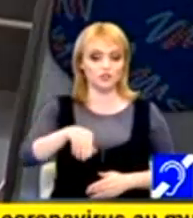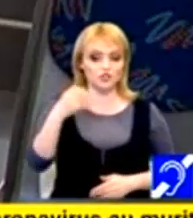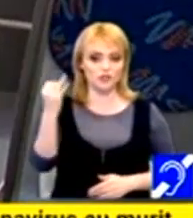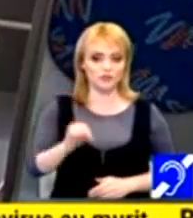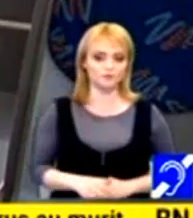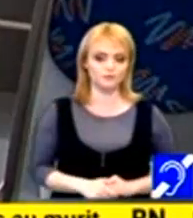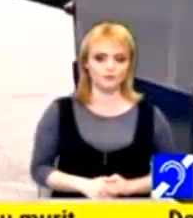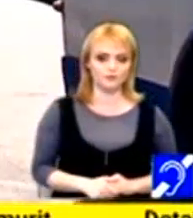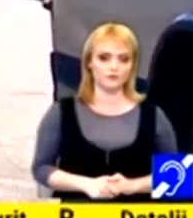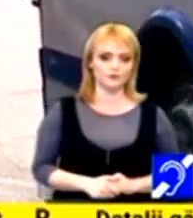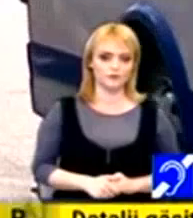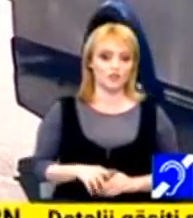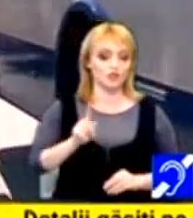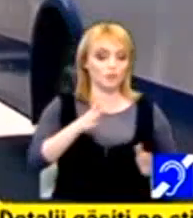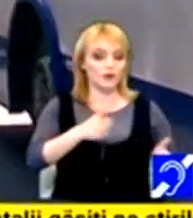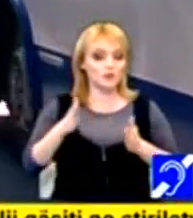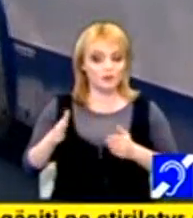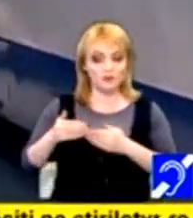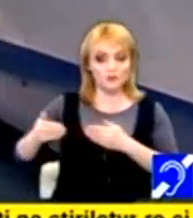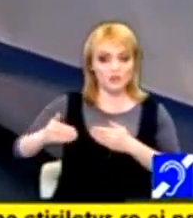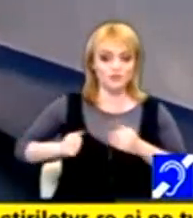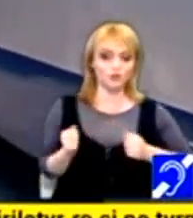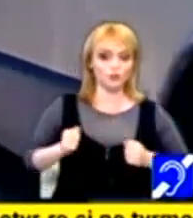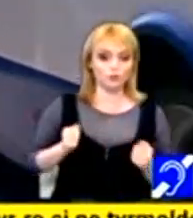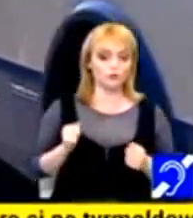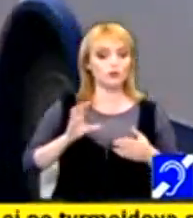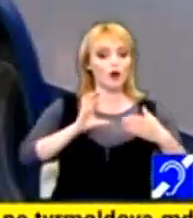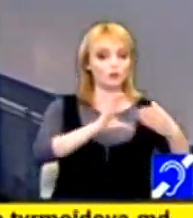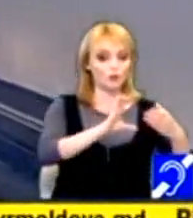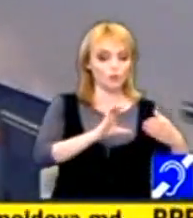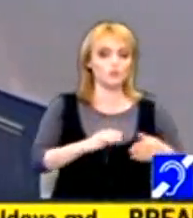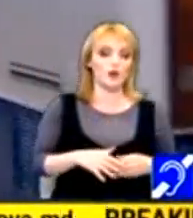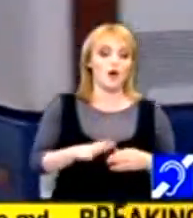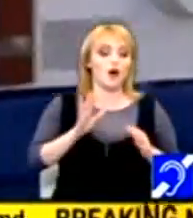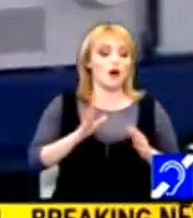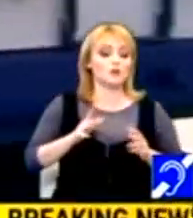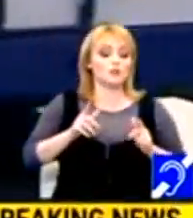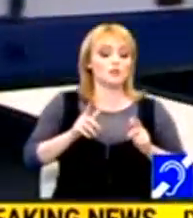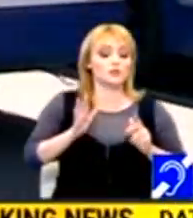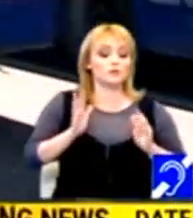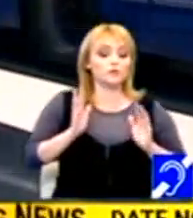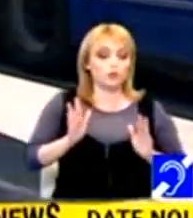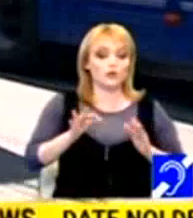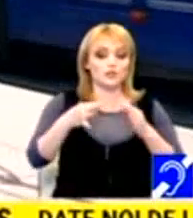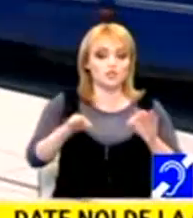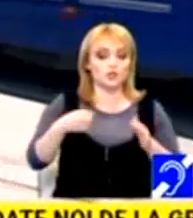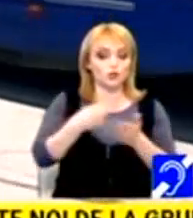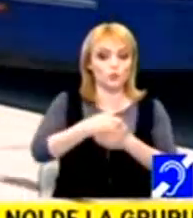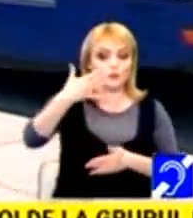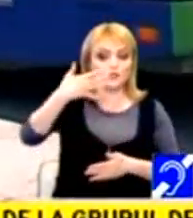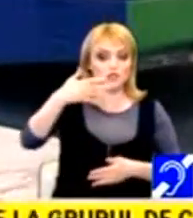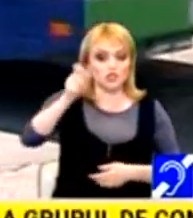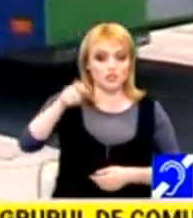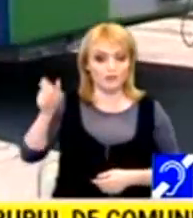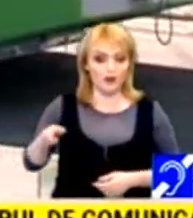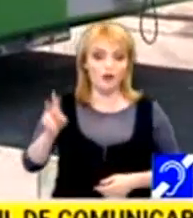de protecție. Pentru a respecta distanța fizică, într-un autobuz mare nu pot urca mai mult de 50 de persoane, iar într-un